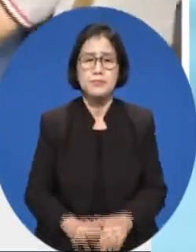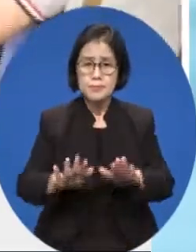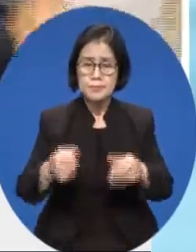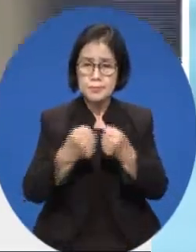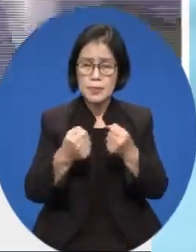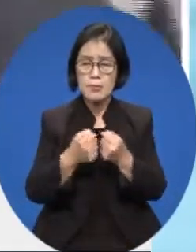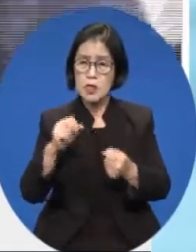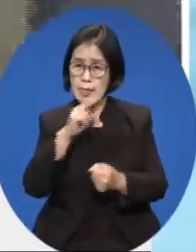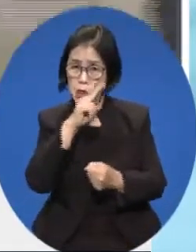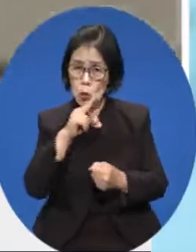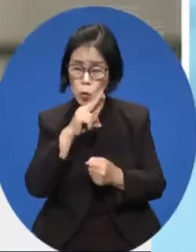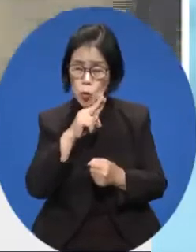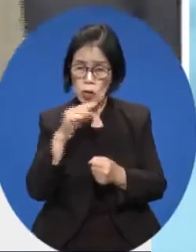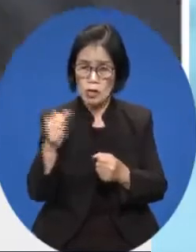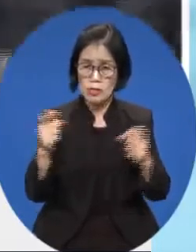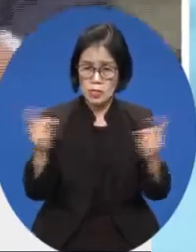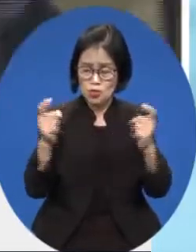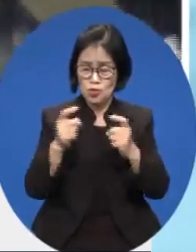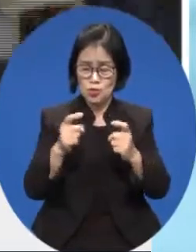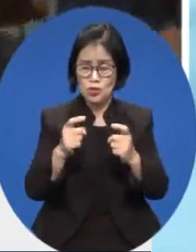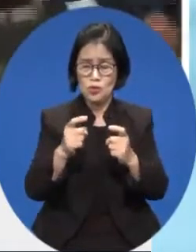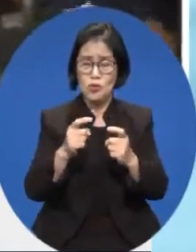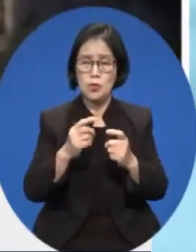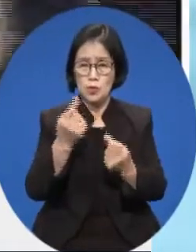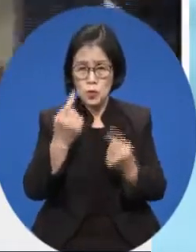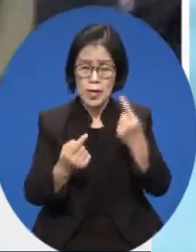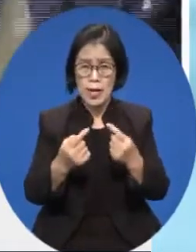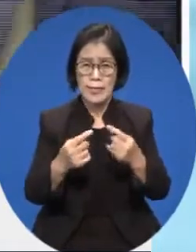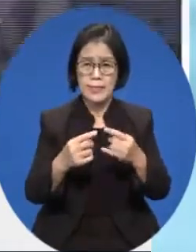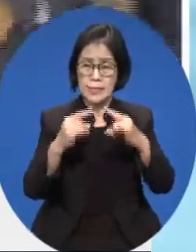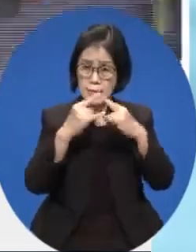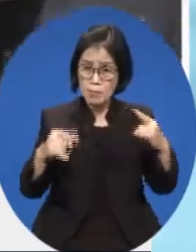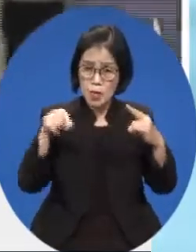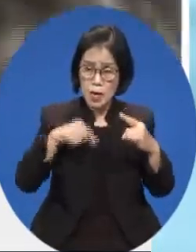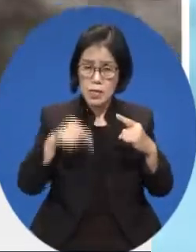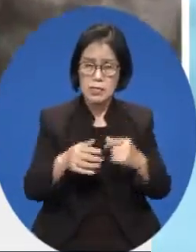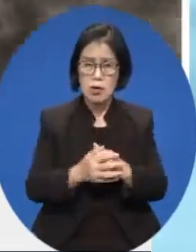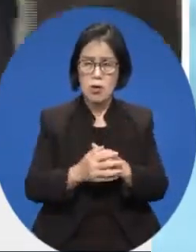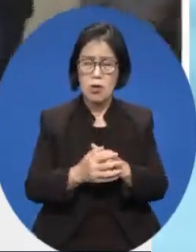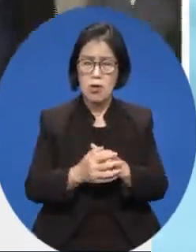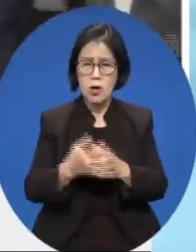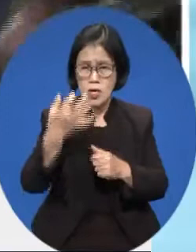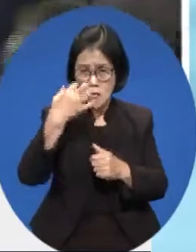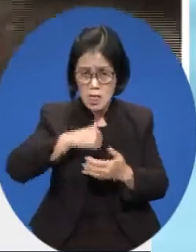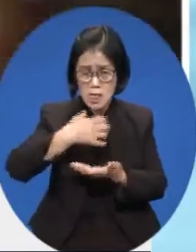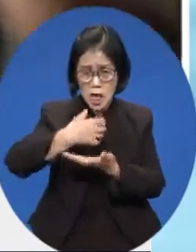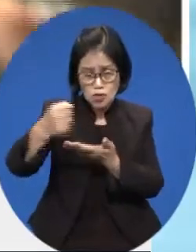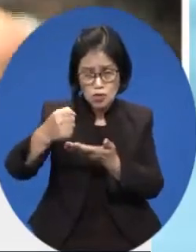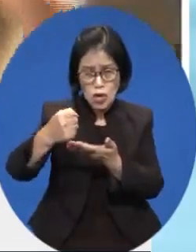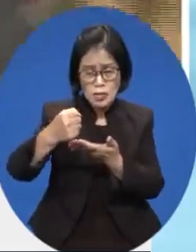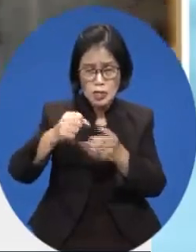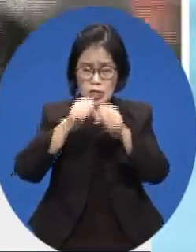의혹을 가지고 다투는 이런 싸움이 아니라 이제는 캠프에서는 그러면 토큰 세력이 이렇게 이익을 가져가는 구조의 문제 에이트 가